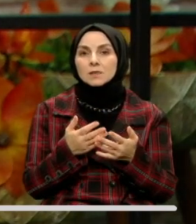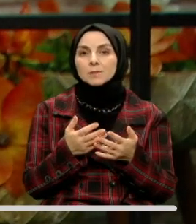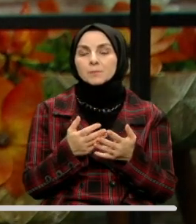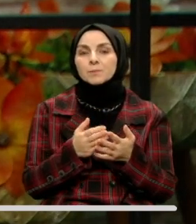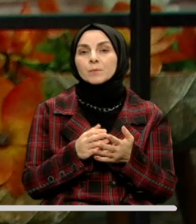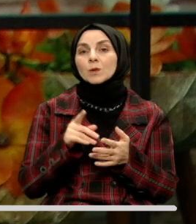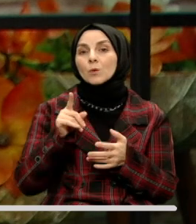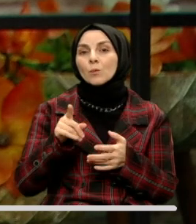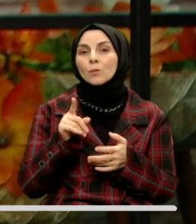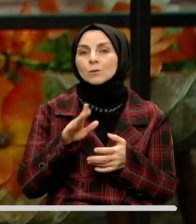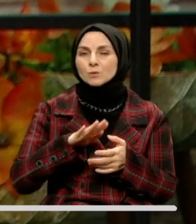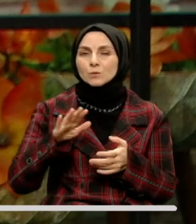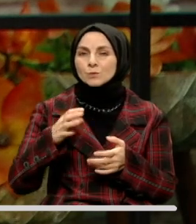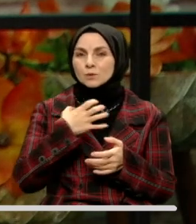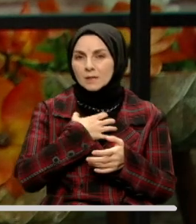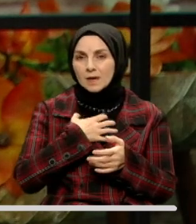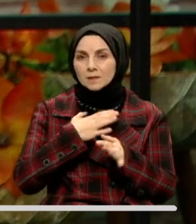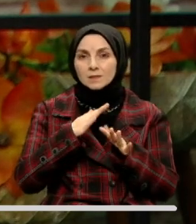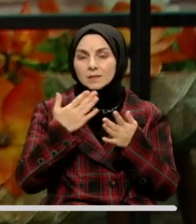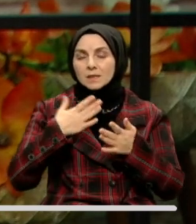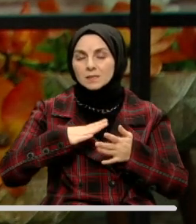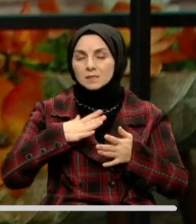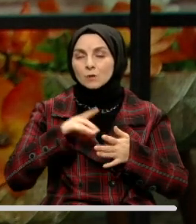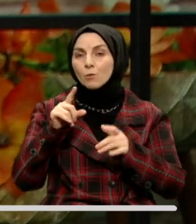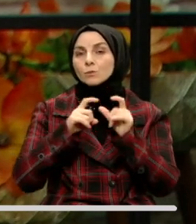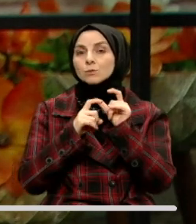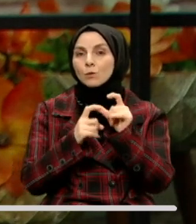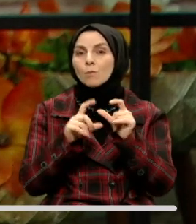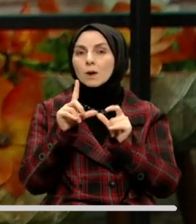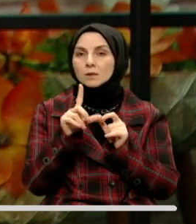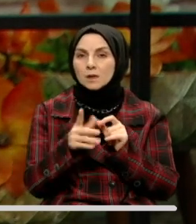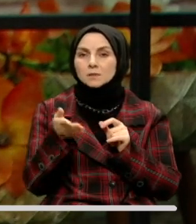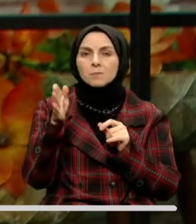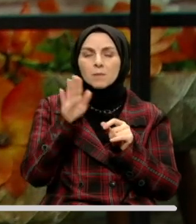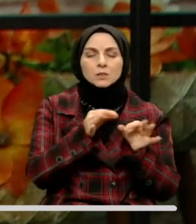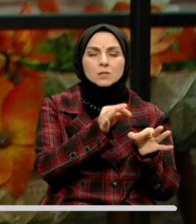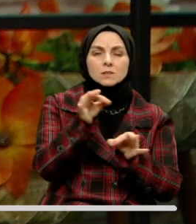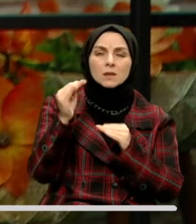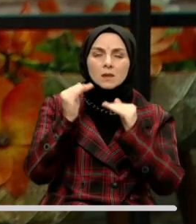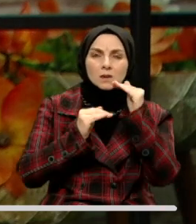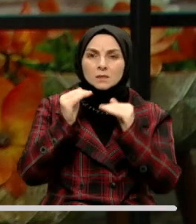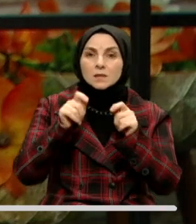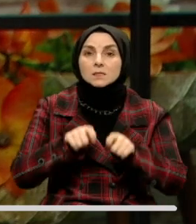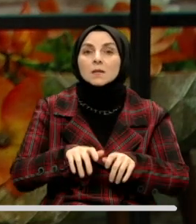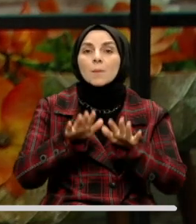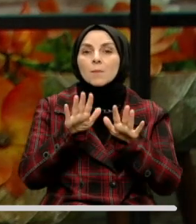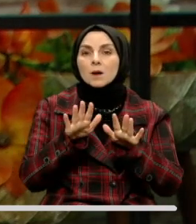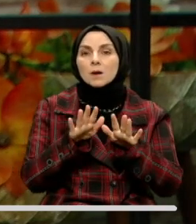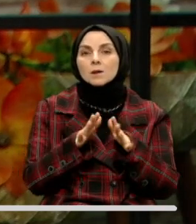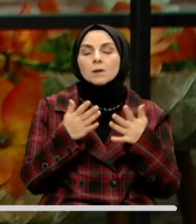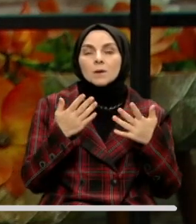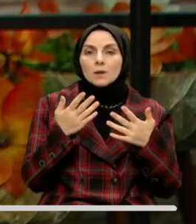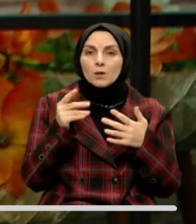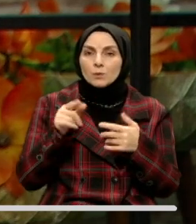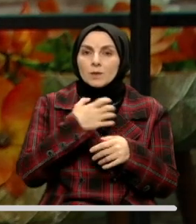takacaksın. Yavrum ne olmak istiyorsun, nasıl olmak istiyorsun, ne yapmamız gerekiyor, hayallerin neler? Evet. Bazen anne babaya da bunları anlatmazlar. O